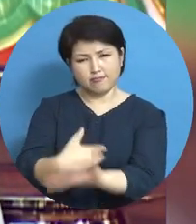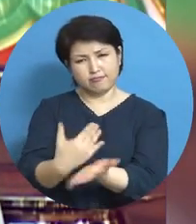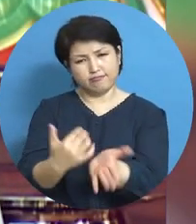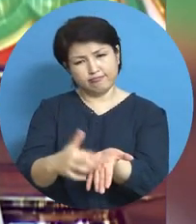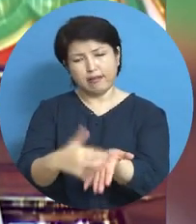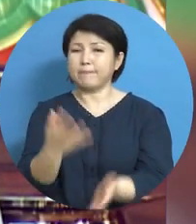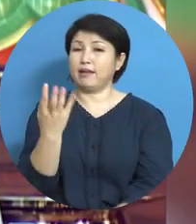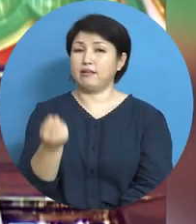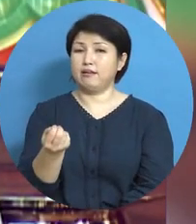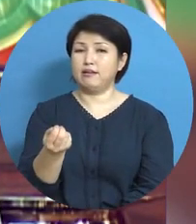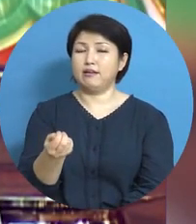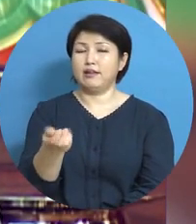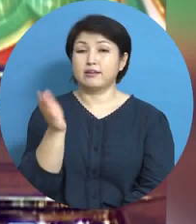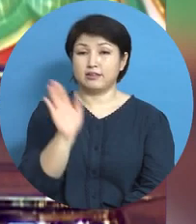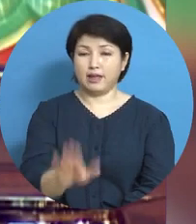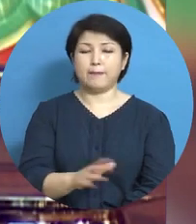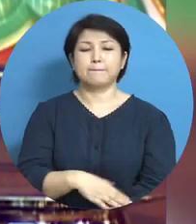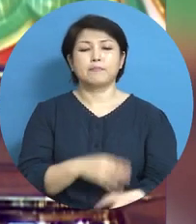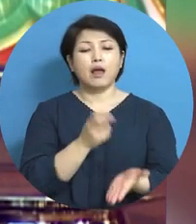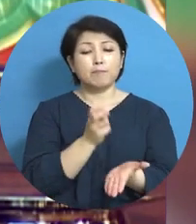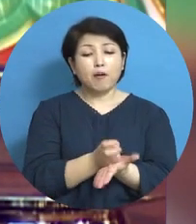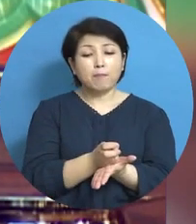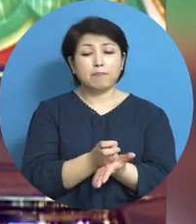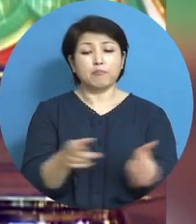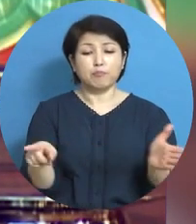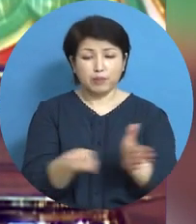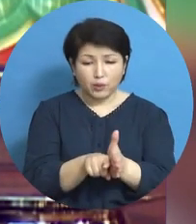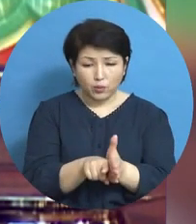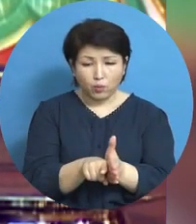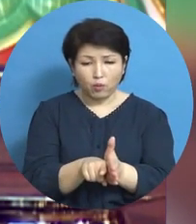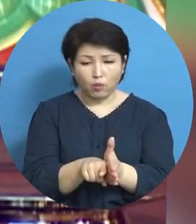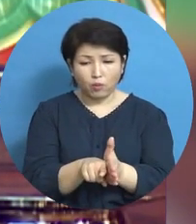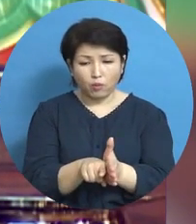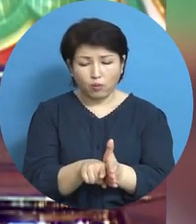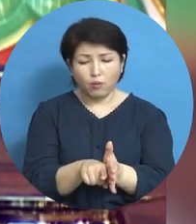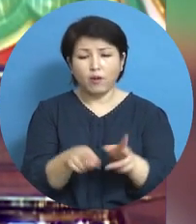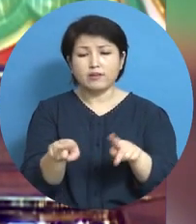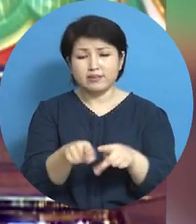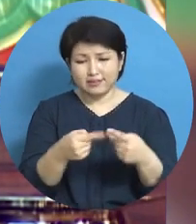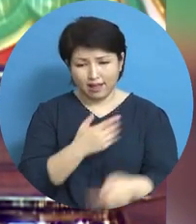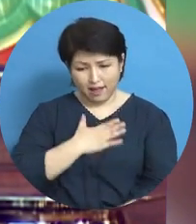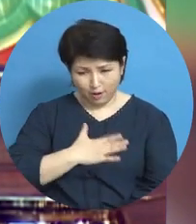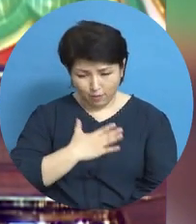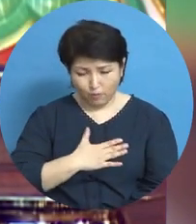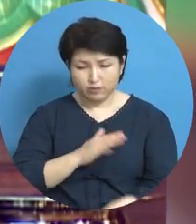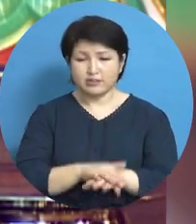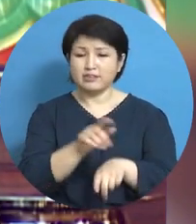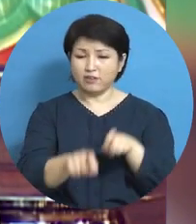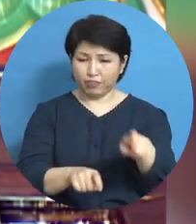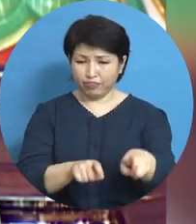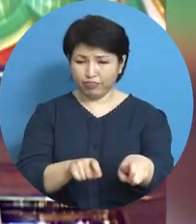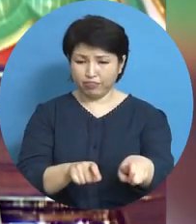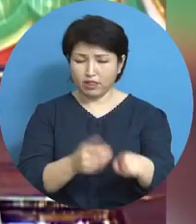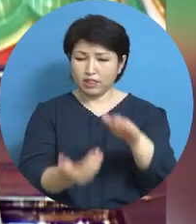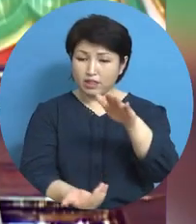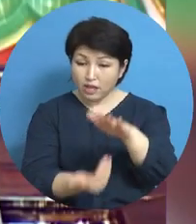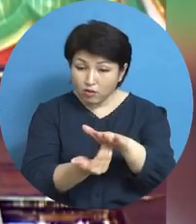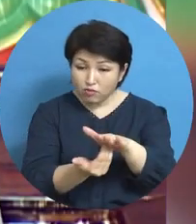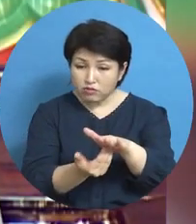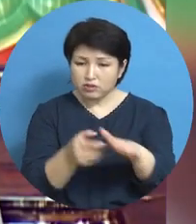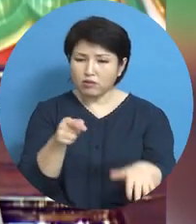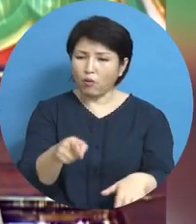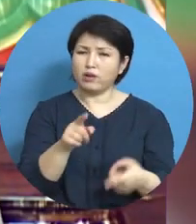그러나 법을 믿고 이해하고 실천하고 측득하는 여긴 차이가 있는 게